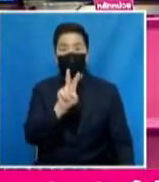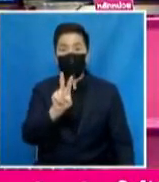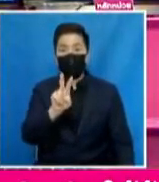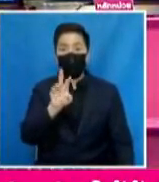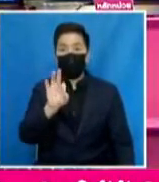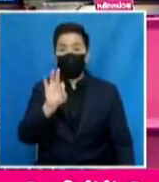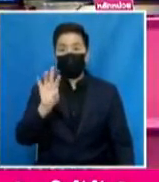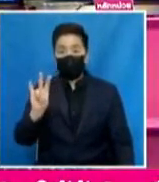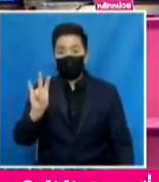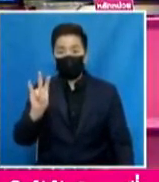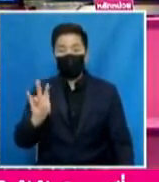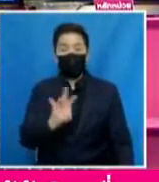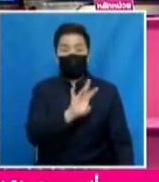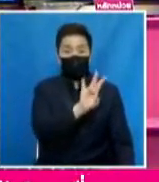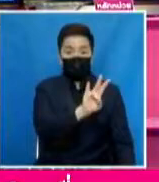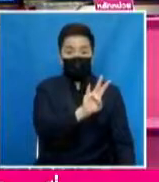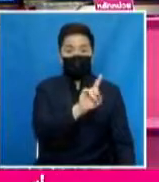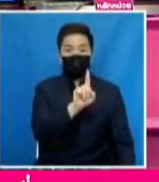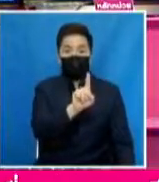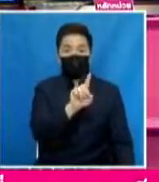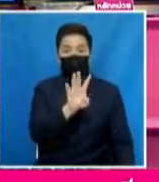7142297